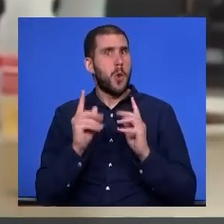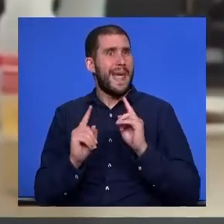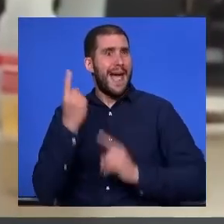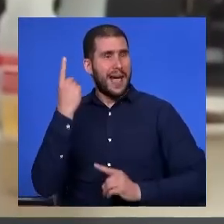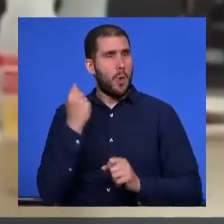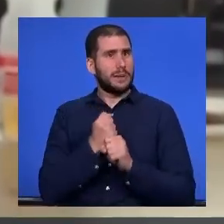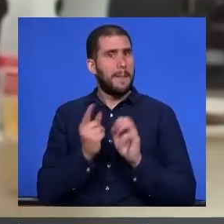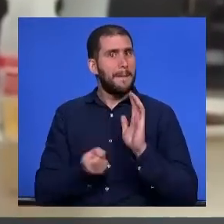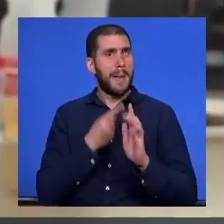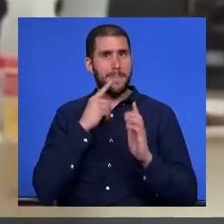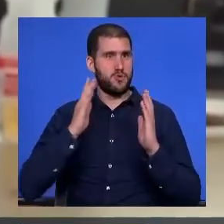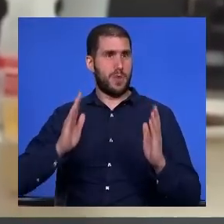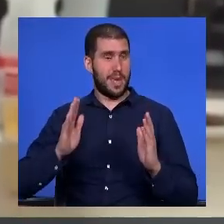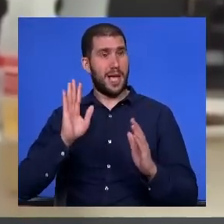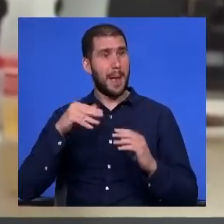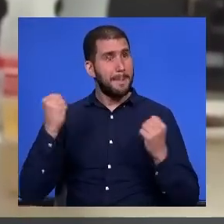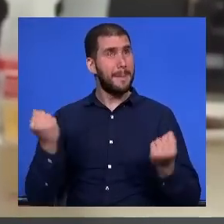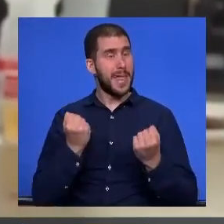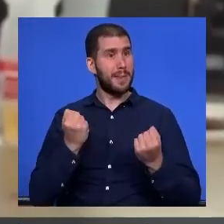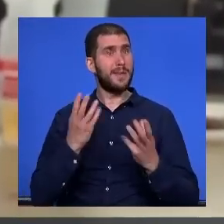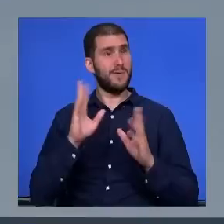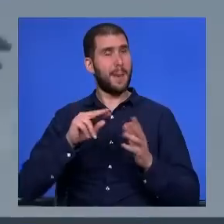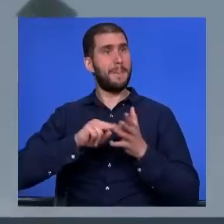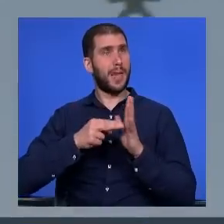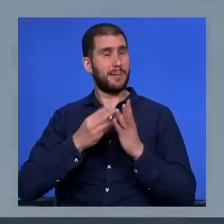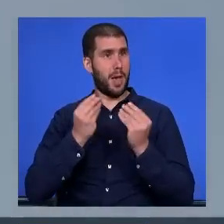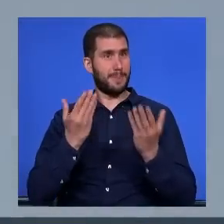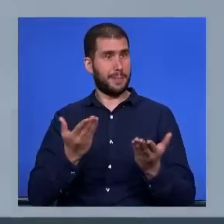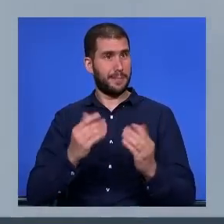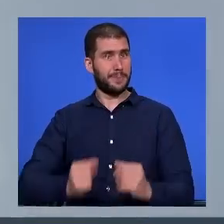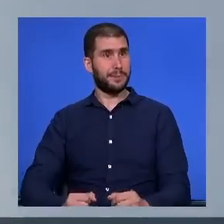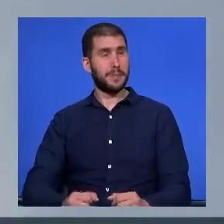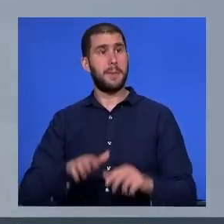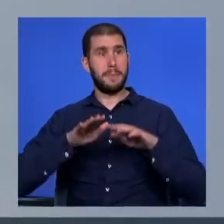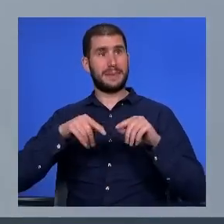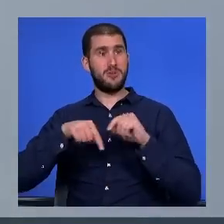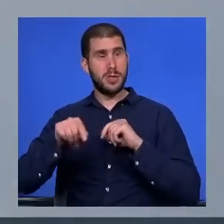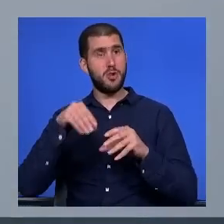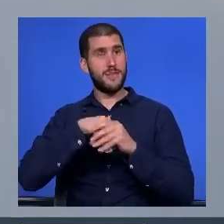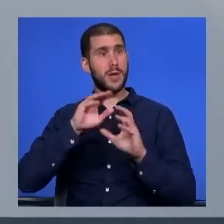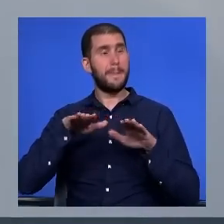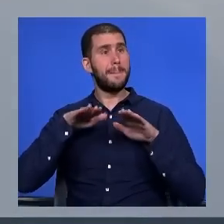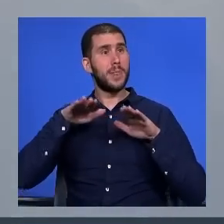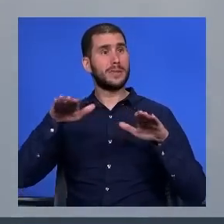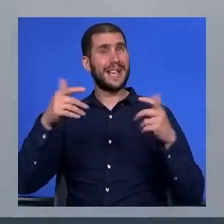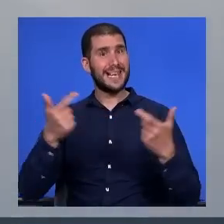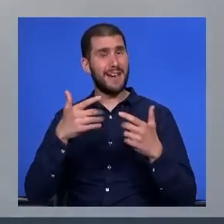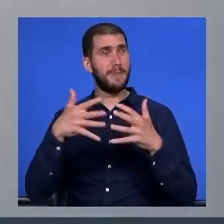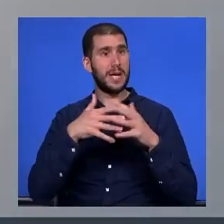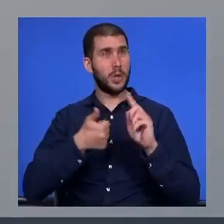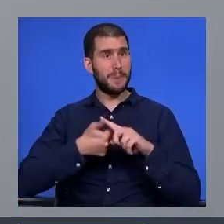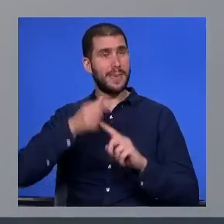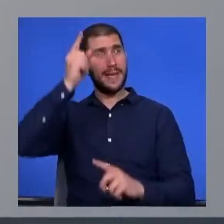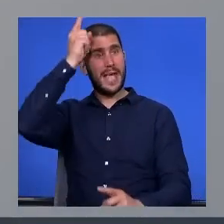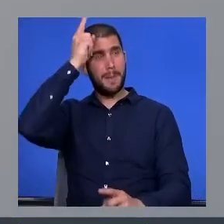את זה פעם בשנה, אז גם מתאמנים על זה המון וגם מתכננים את זה המון. במטס השנה השתתפו גם מטוסי קרב מארצות הברית,